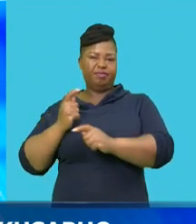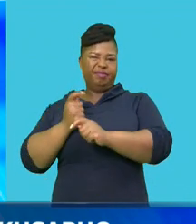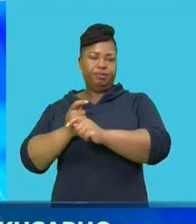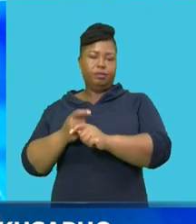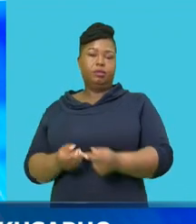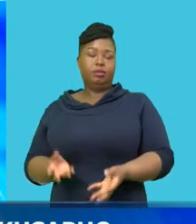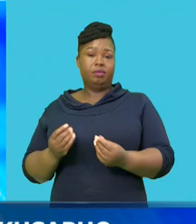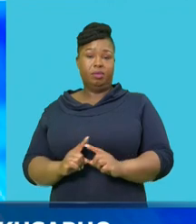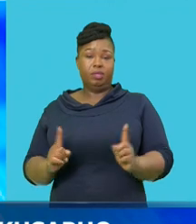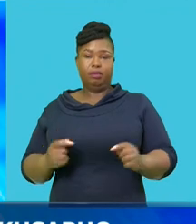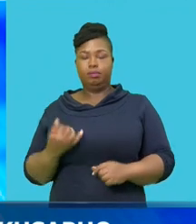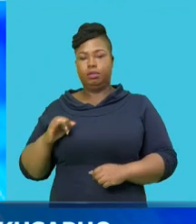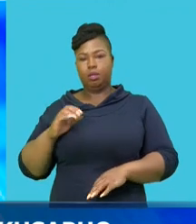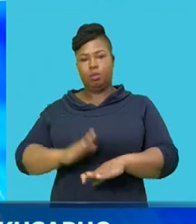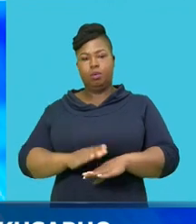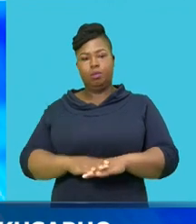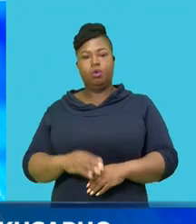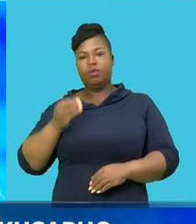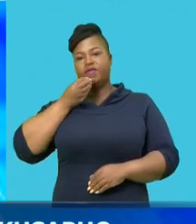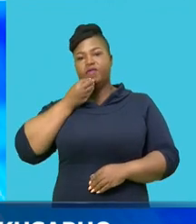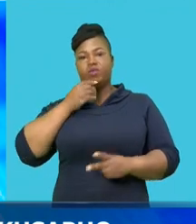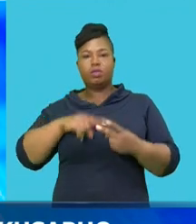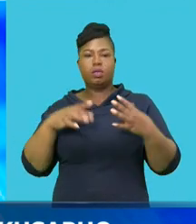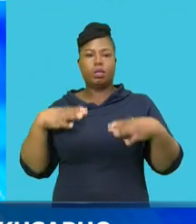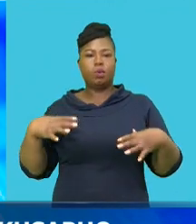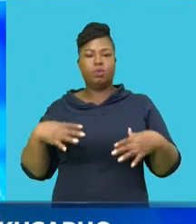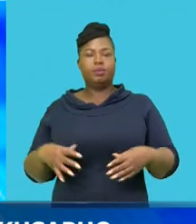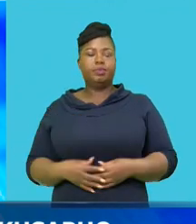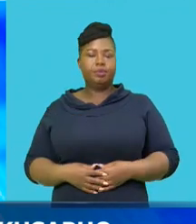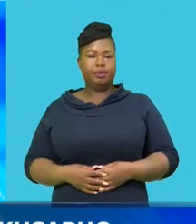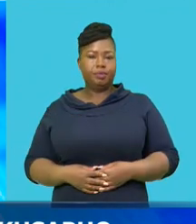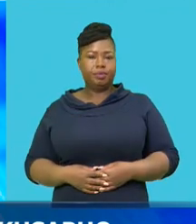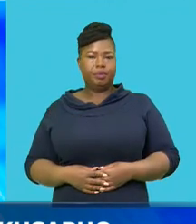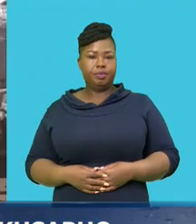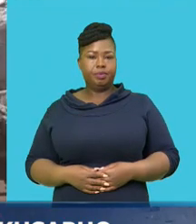kusekuninzi ekusakufunaka kwenziwe ekufana nokunikelwa ukutya, iimpahla kunye nebhedi.